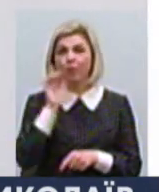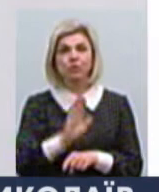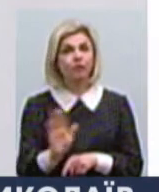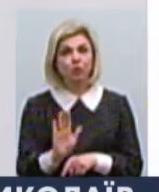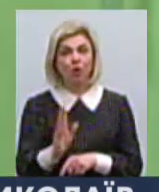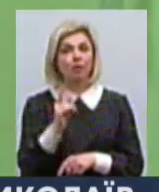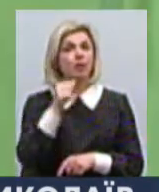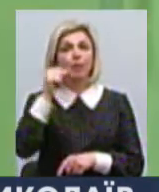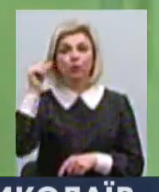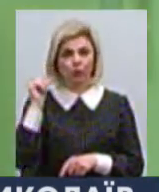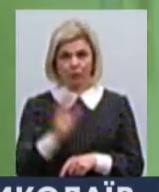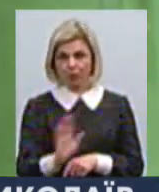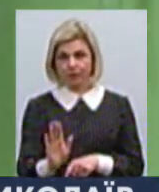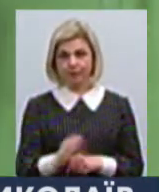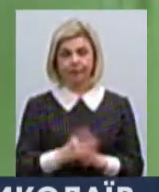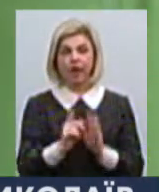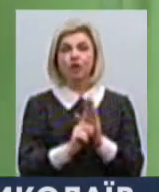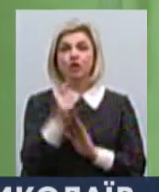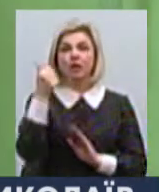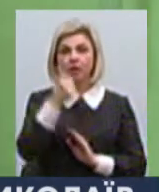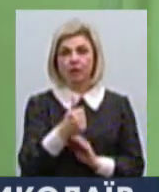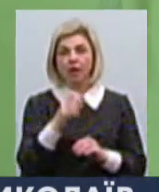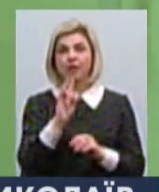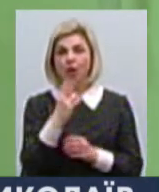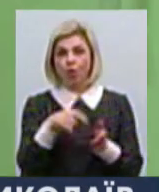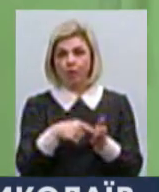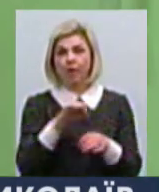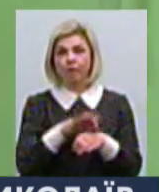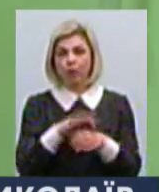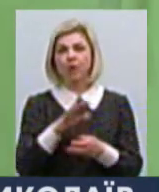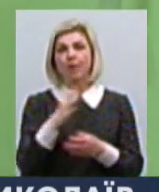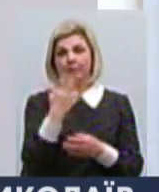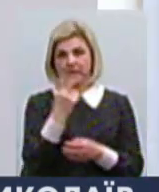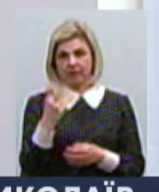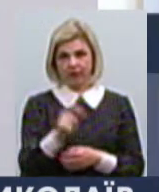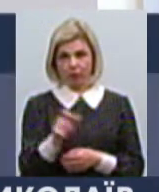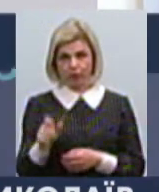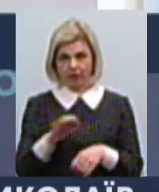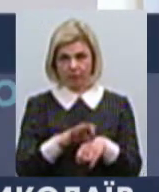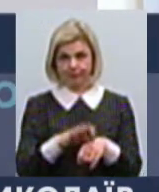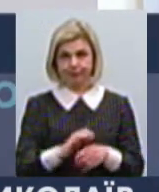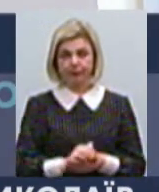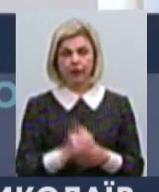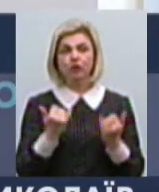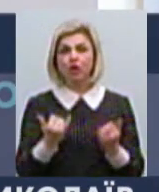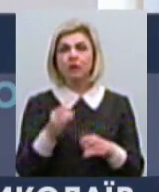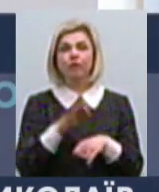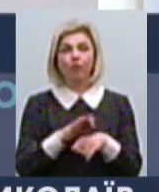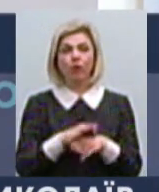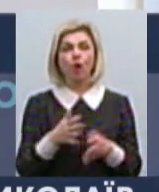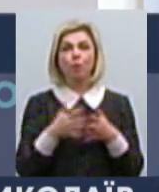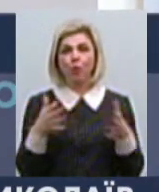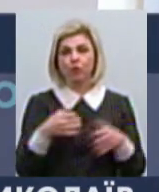в минулому році. Початку тижня в Миколаєві на кір захворіло 52 людини. В основному зараз на сьогоднішній день хворіють більше